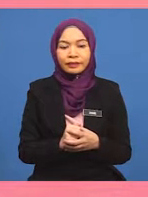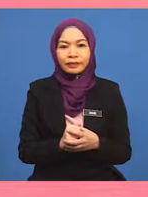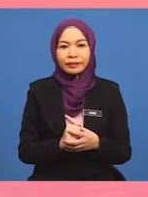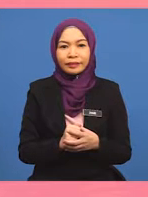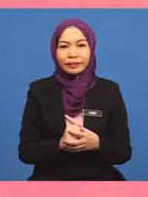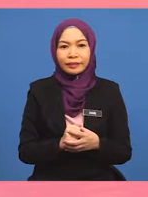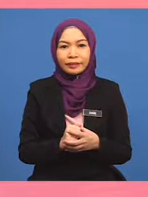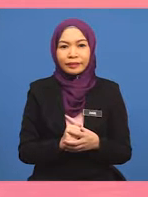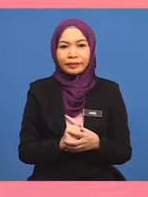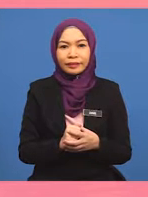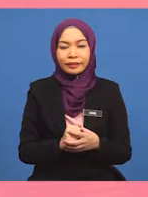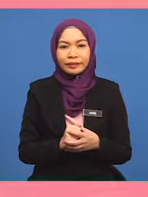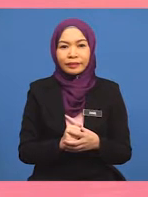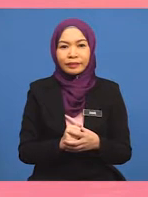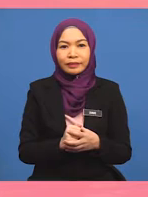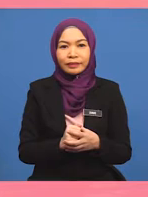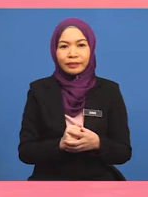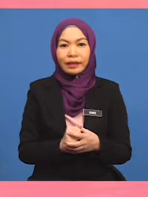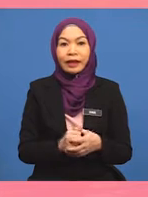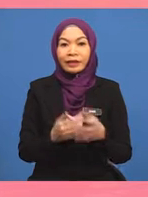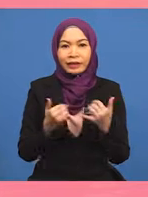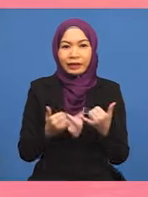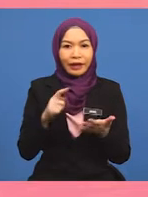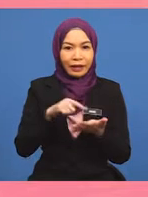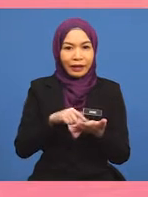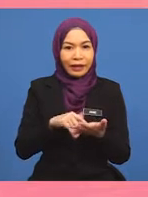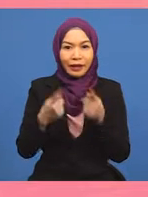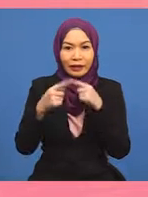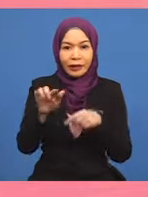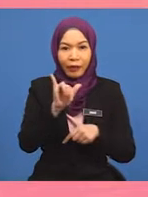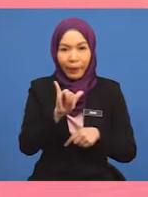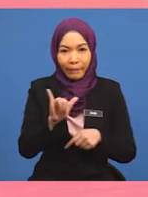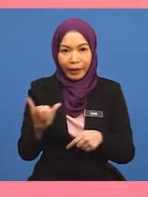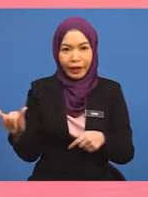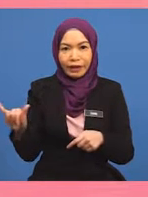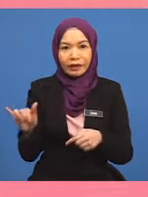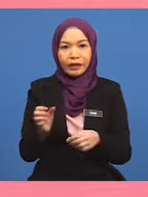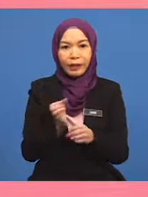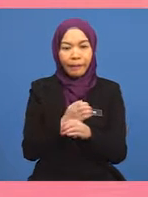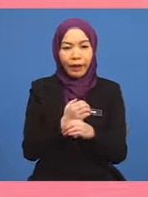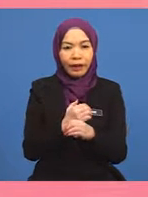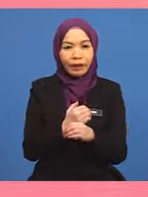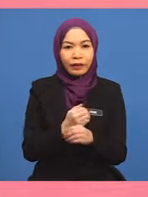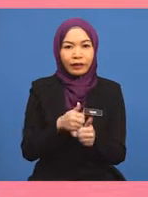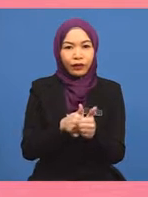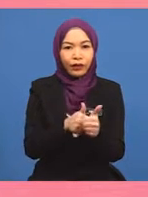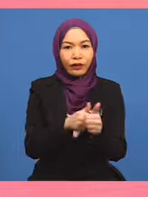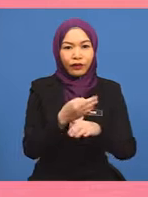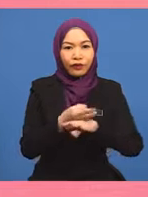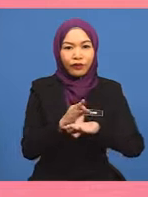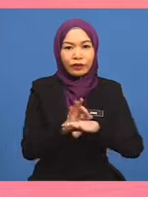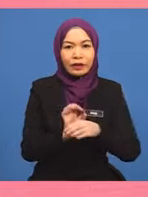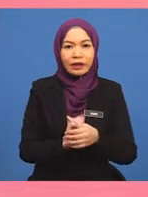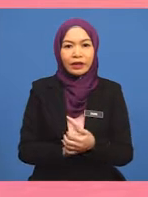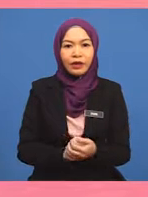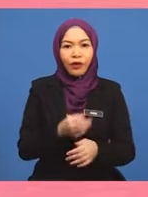Baiklah, murid-murid sekalian. Ini adalah jawapan kepada soalan uji minda yang